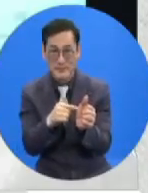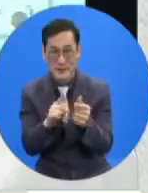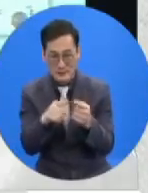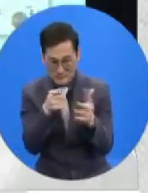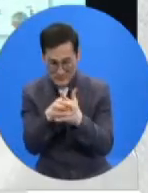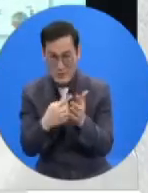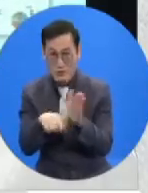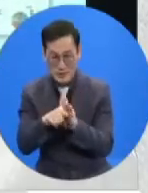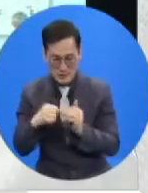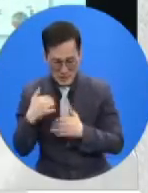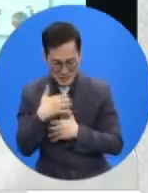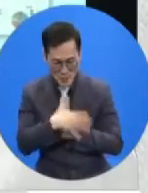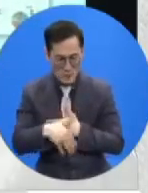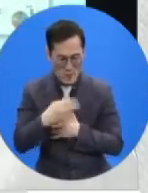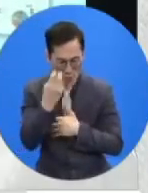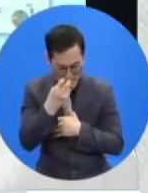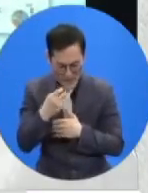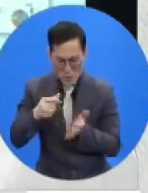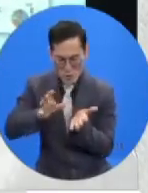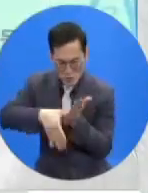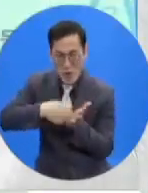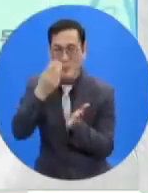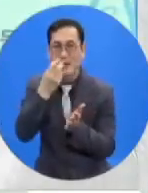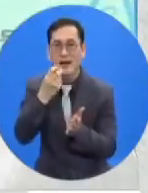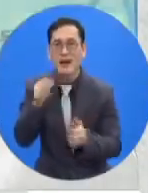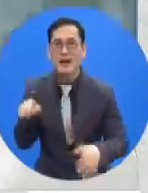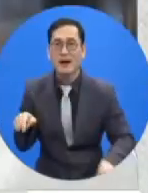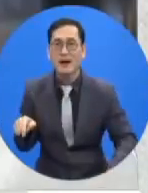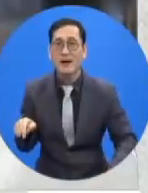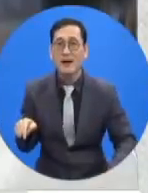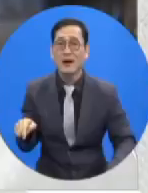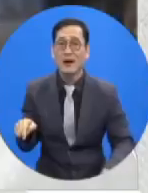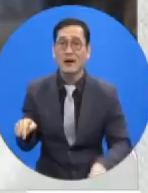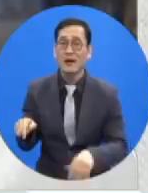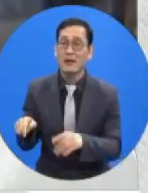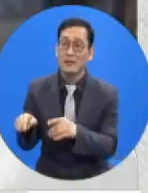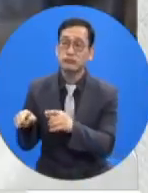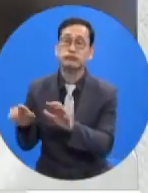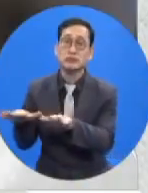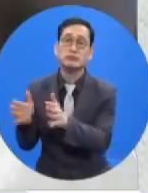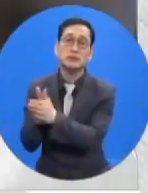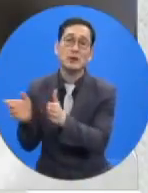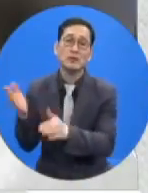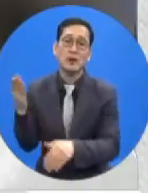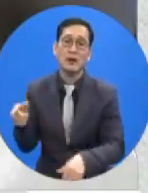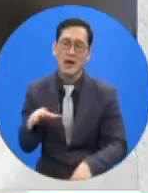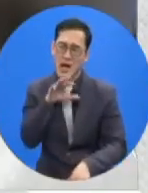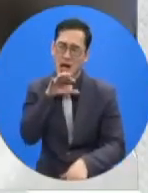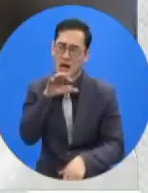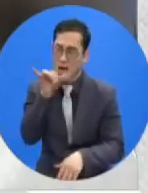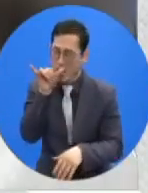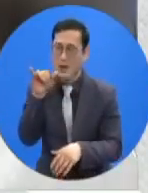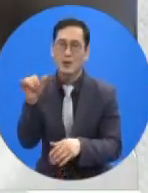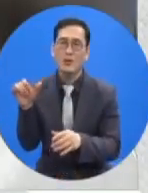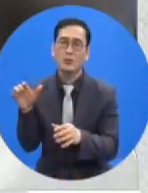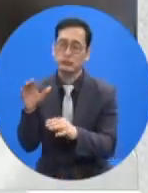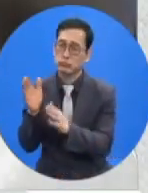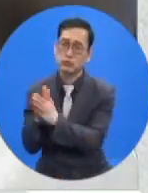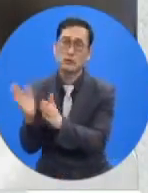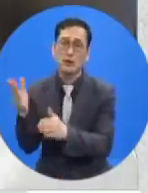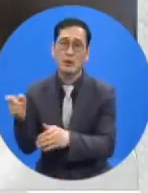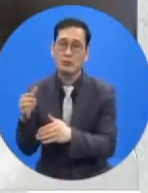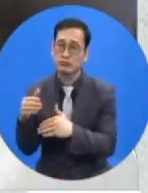되고 조만간 며칠이 지나면 9만 명에서 10만 명 정도 된다라고 되어 있거든요. 예. 그래서 관리하기가 굉장히 어렵습니다.